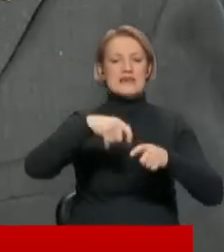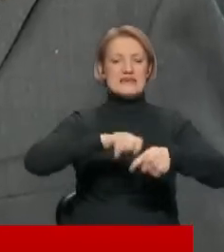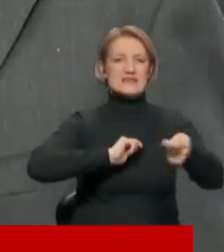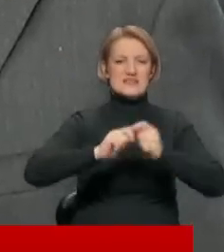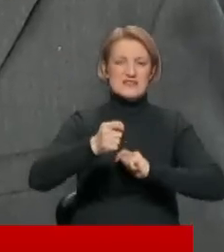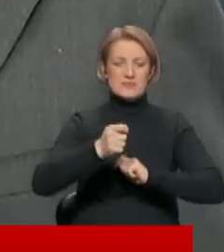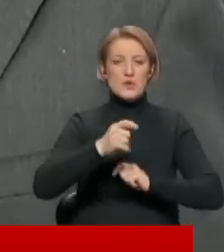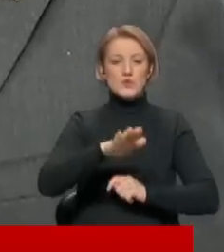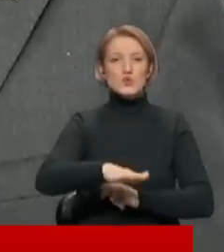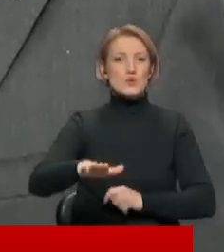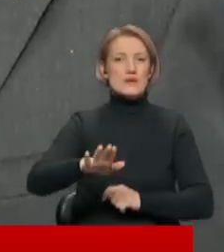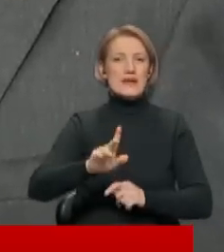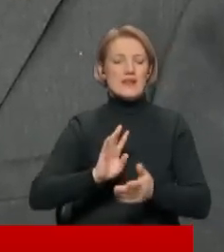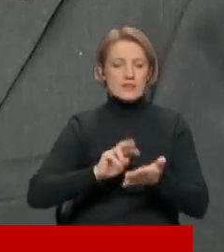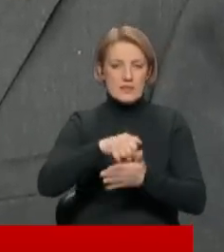takıldığı maalesef